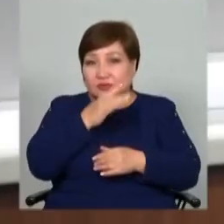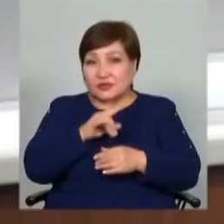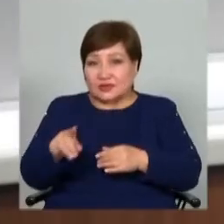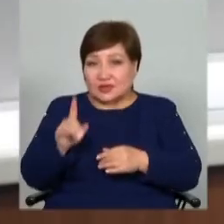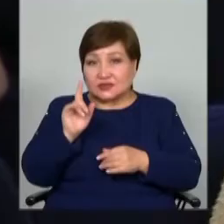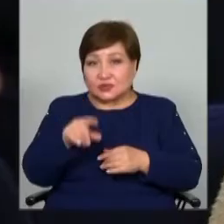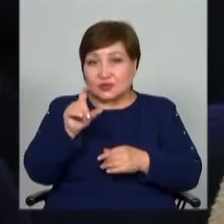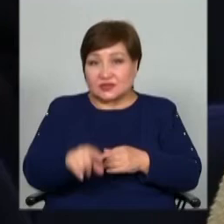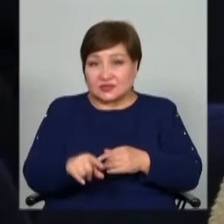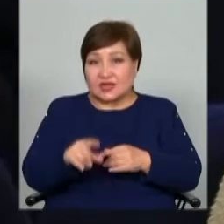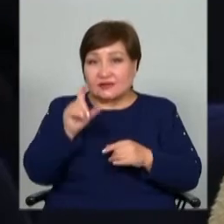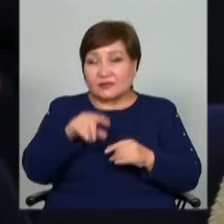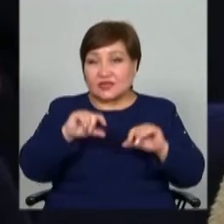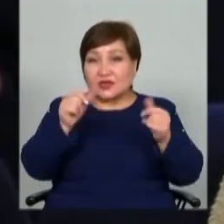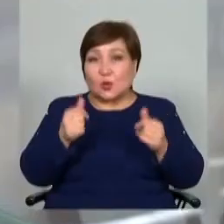адамдардың образына арналған.